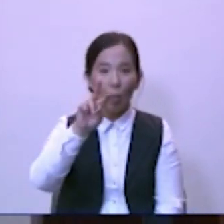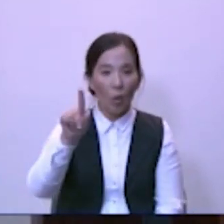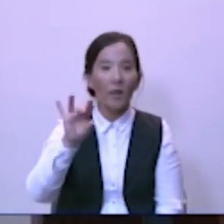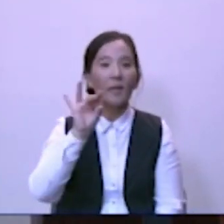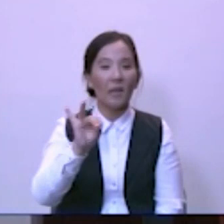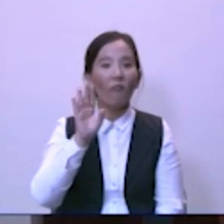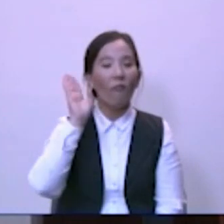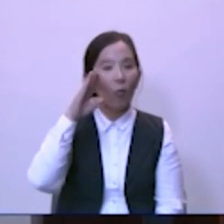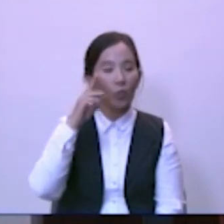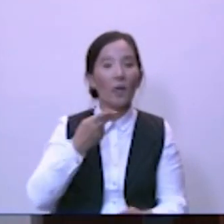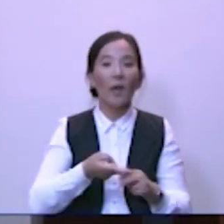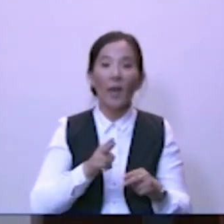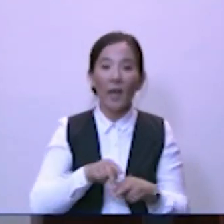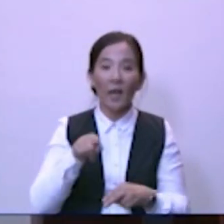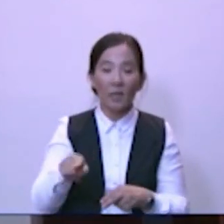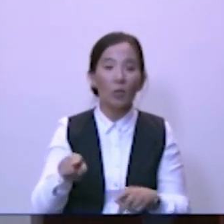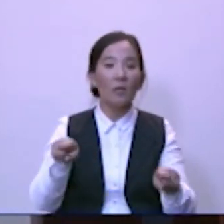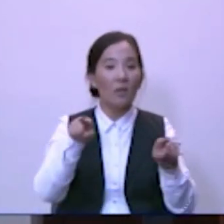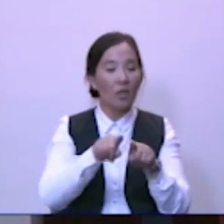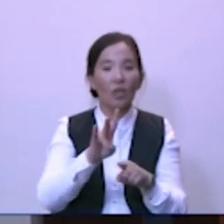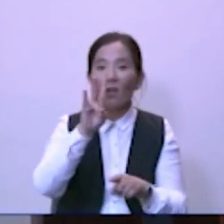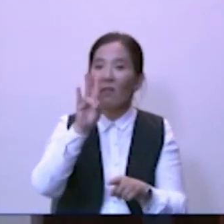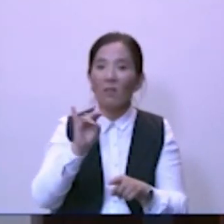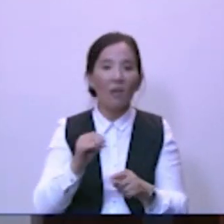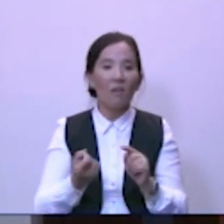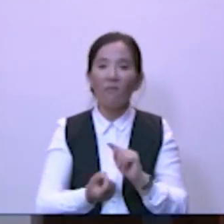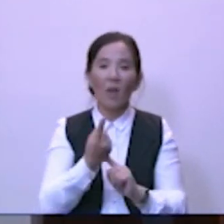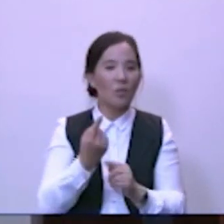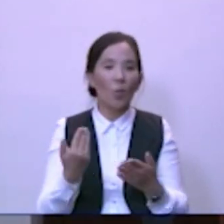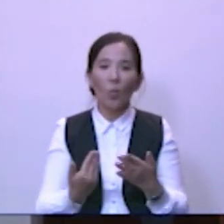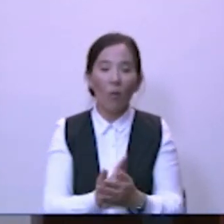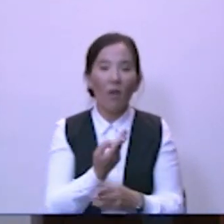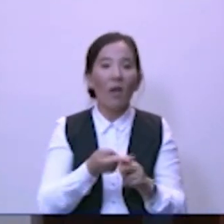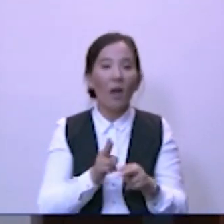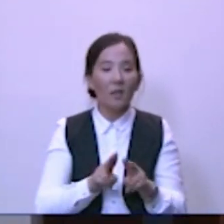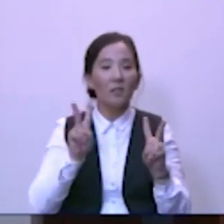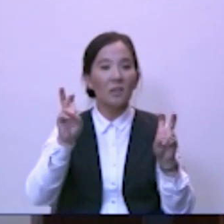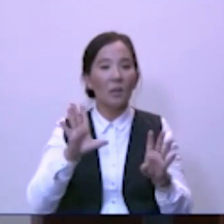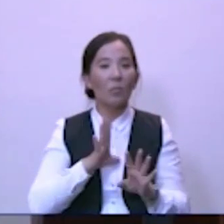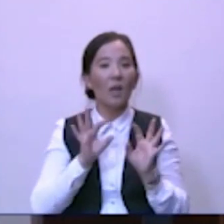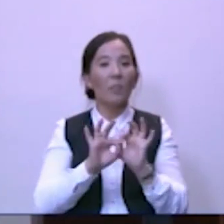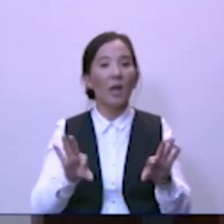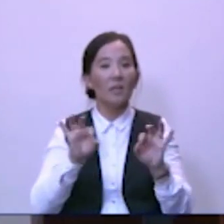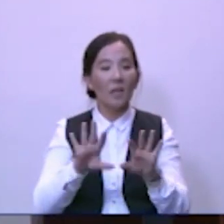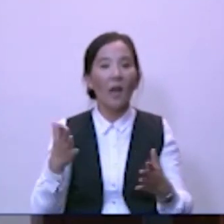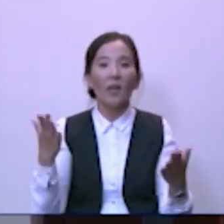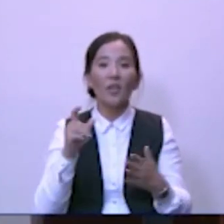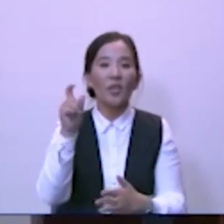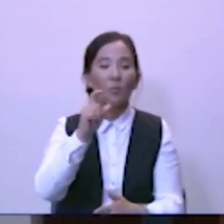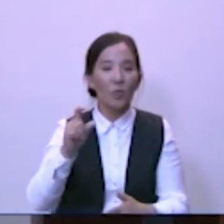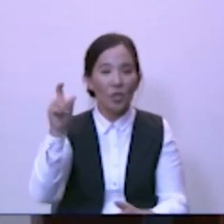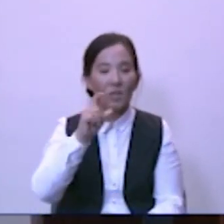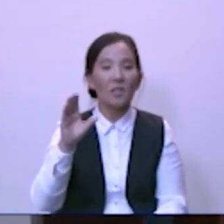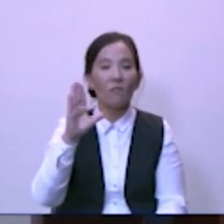воду это свойство для вас также не является новым потому что эту тему мы проходили когда изучали химические свойства